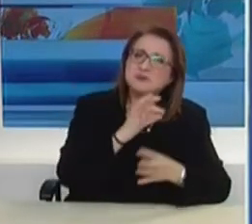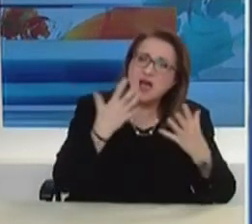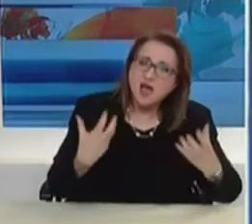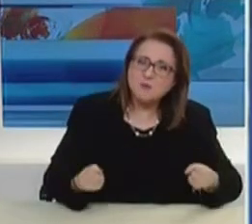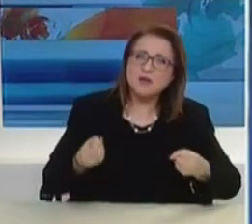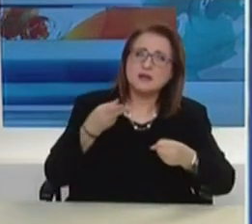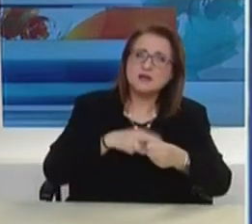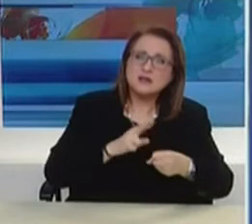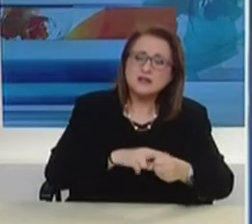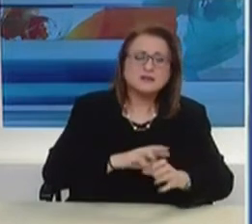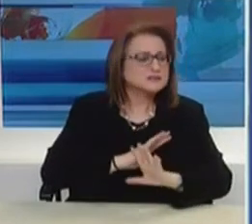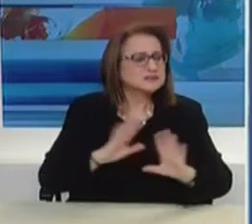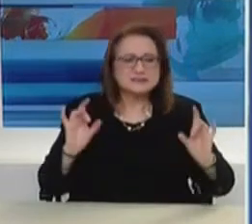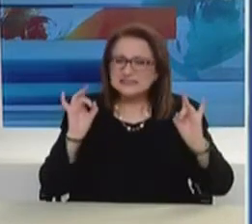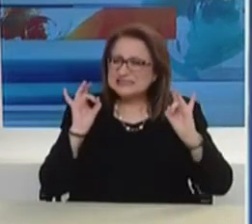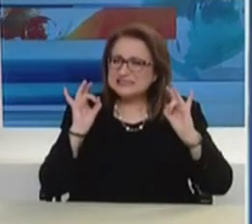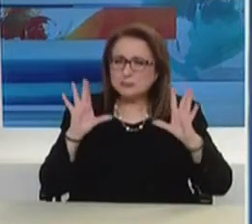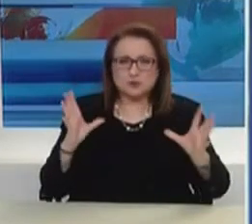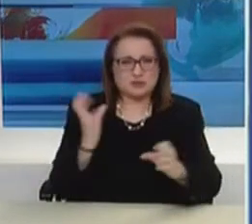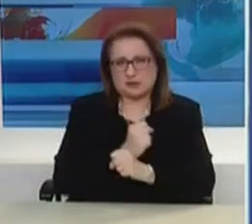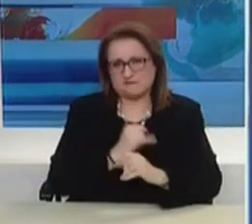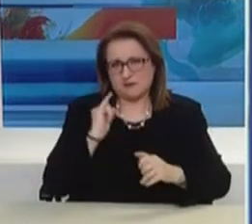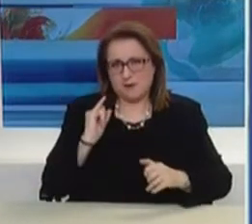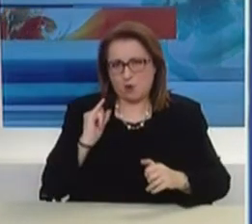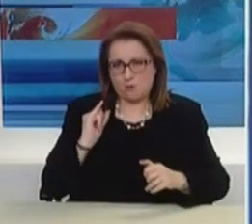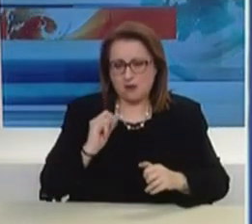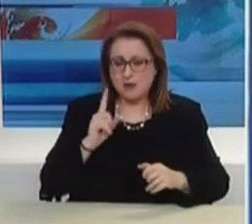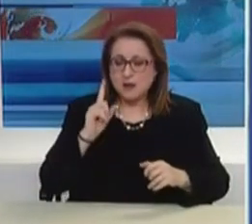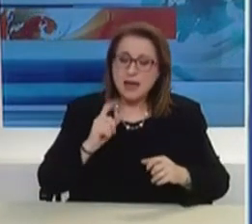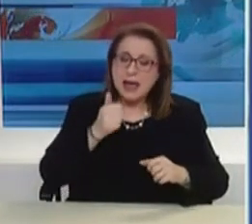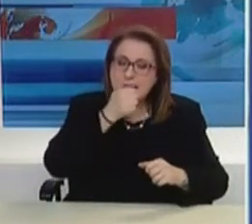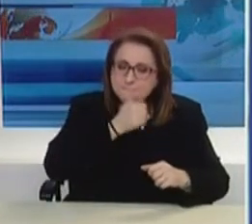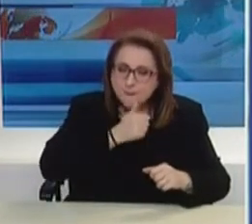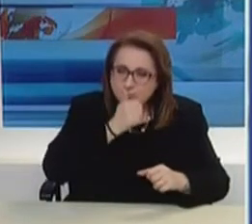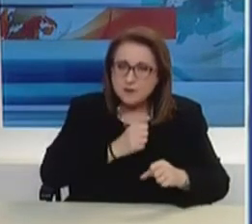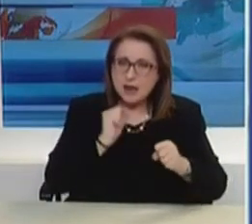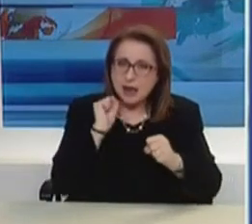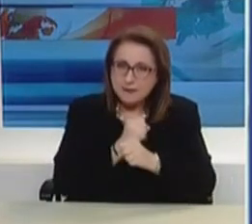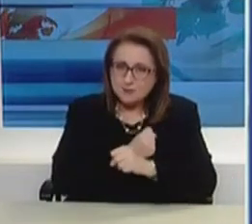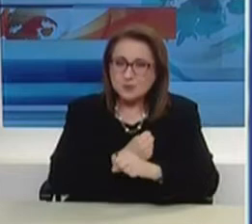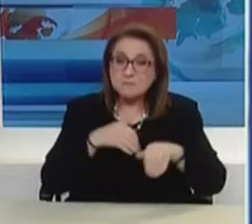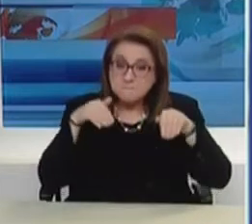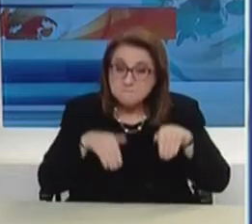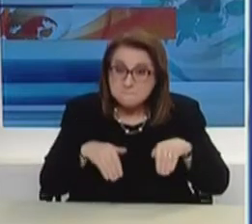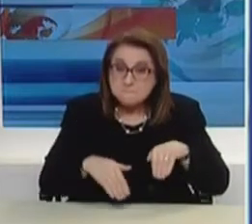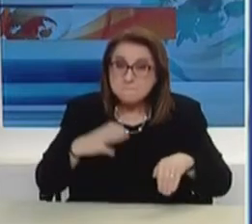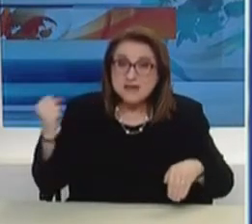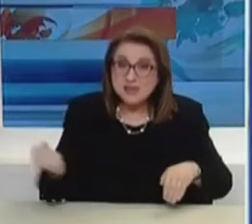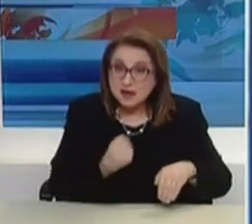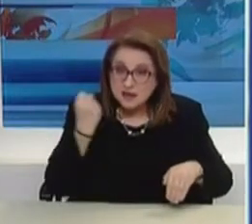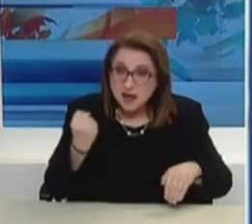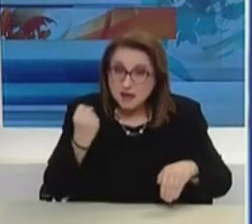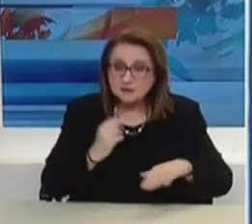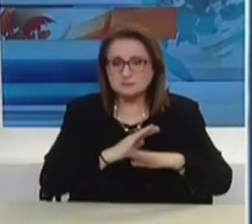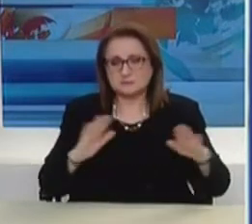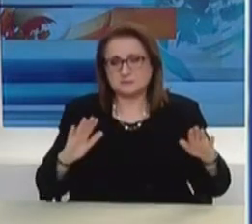επιτυχία της προσπάθειάς μας εξαρτάται από την επιμονή, την υπομονή, την πειθαρχία μας. Ας αποδείξουμε λοιπόν για ακόμη μια φορά ότι όταν το